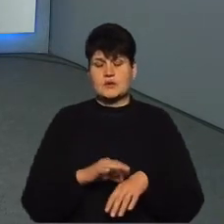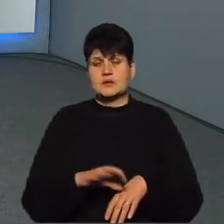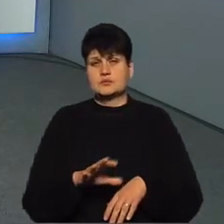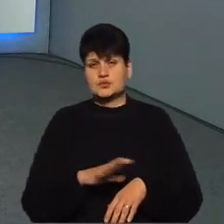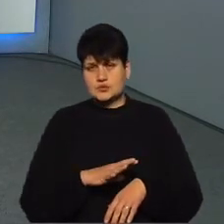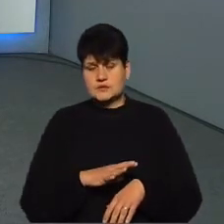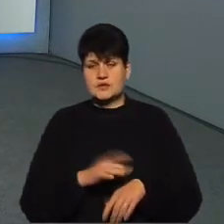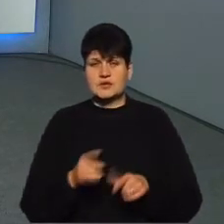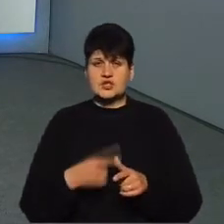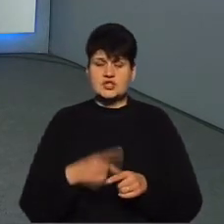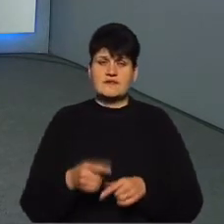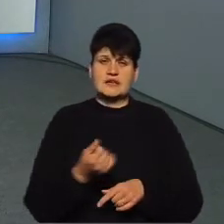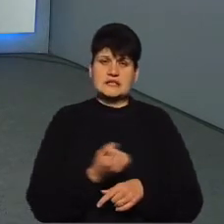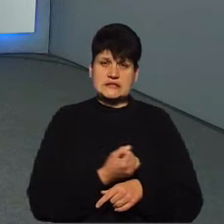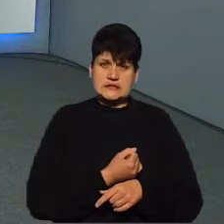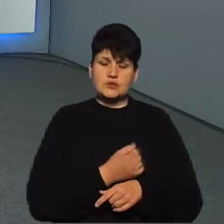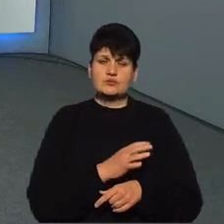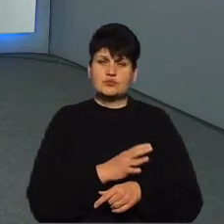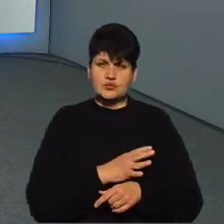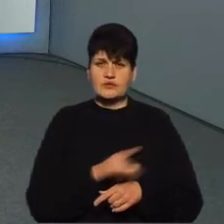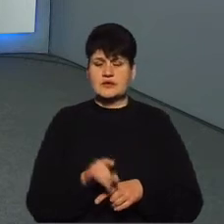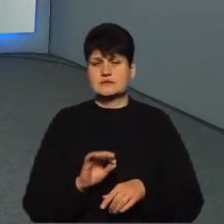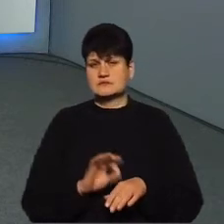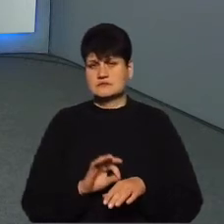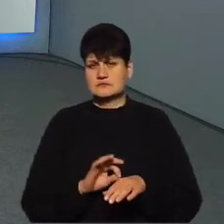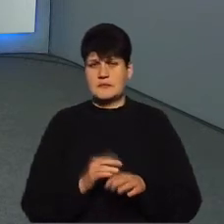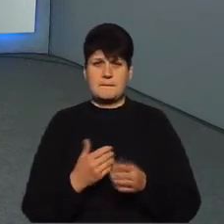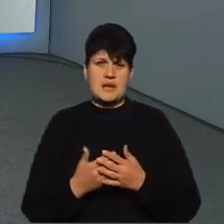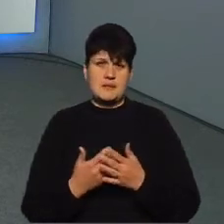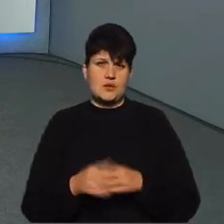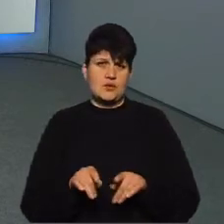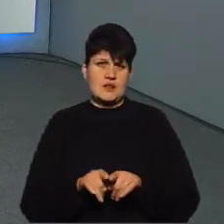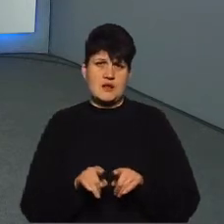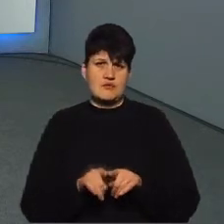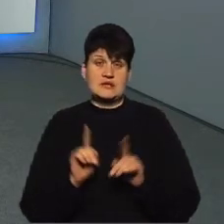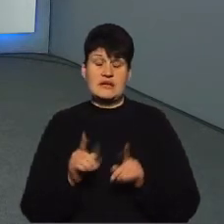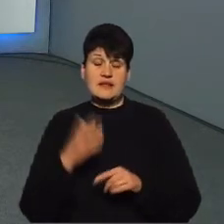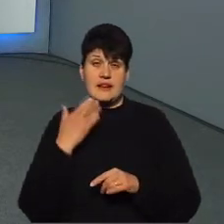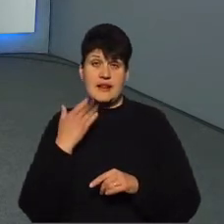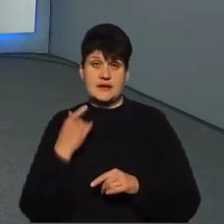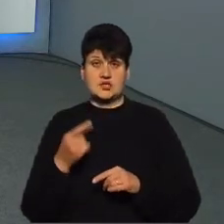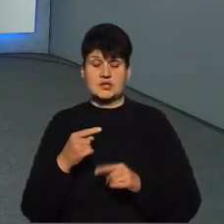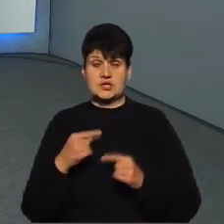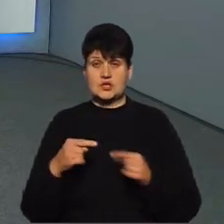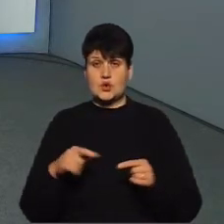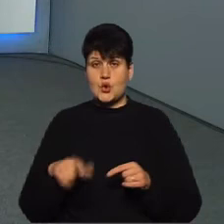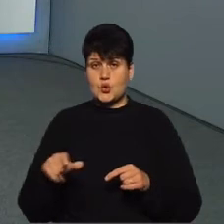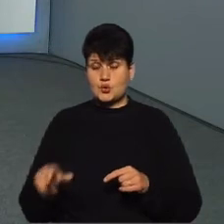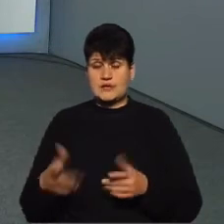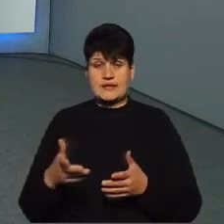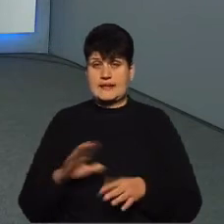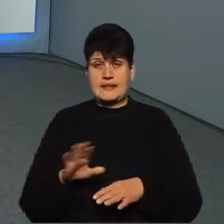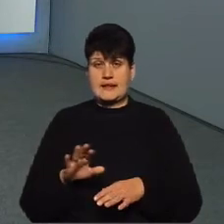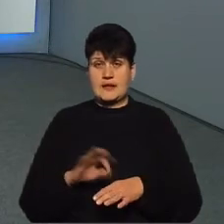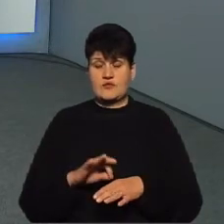чи вакцинувалися, ну, вони переносять приблизно так само, може, навіть легше, ніж люди, які не хворіють